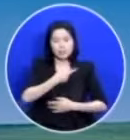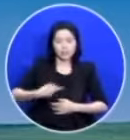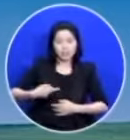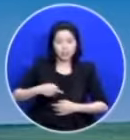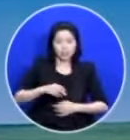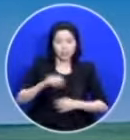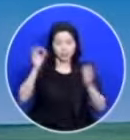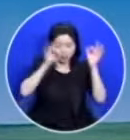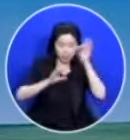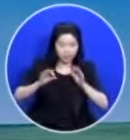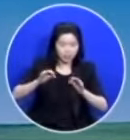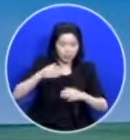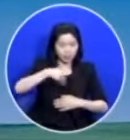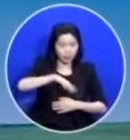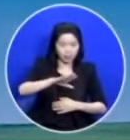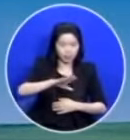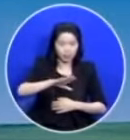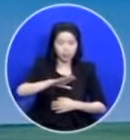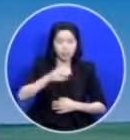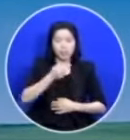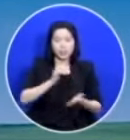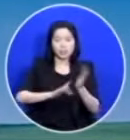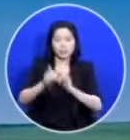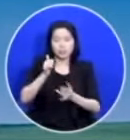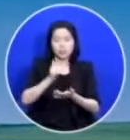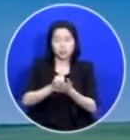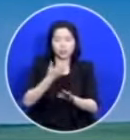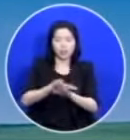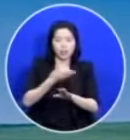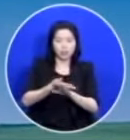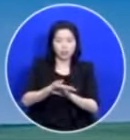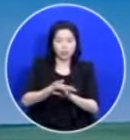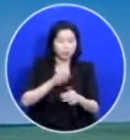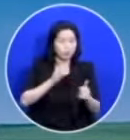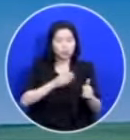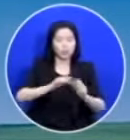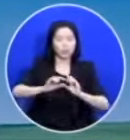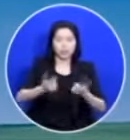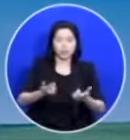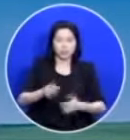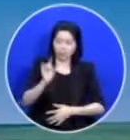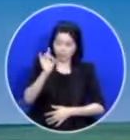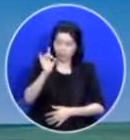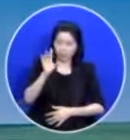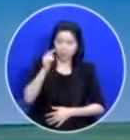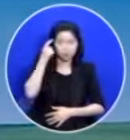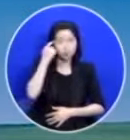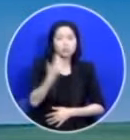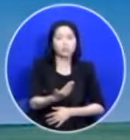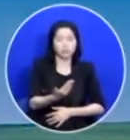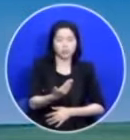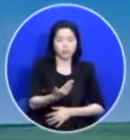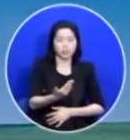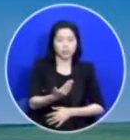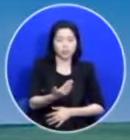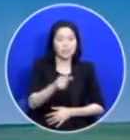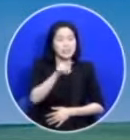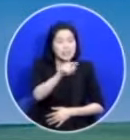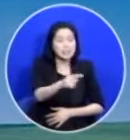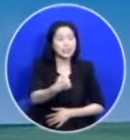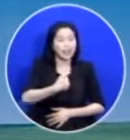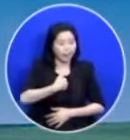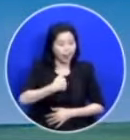낭망만나니이 다른 것 묻거나 요구하지 않았어요 딱 한 가지를 물으셨습니다 내가